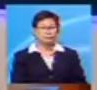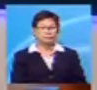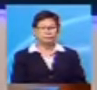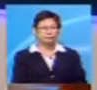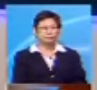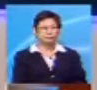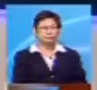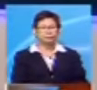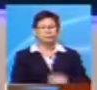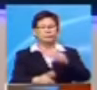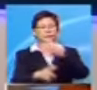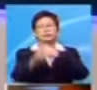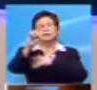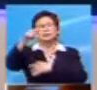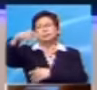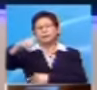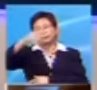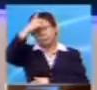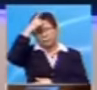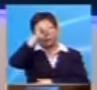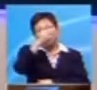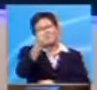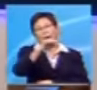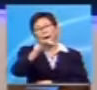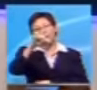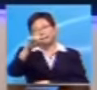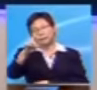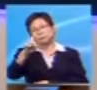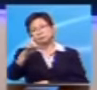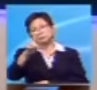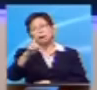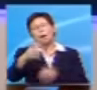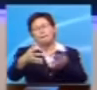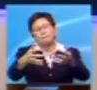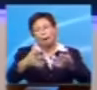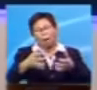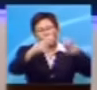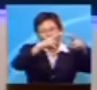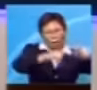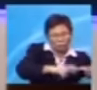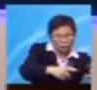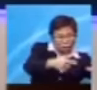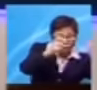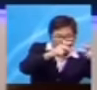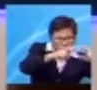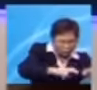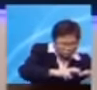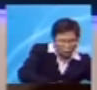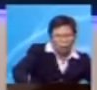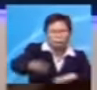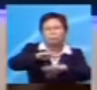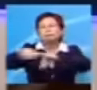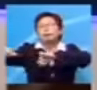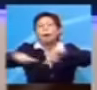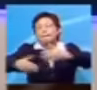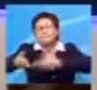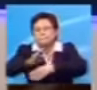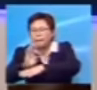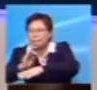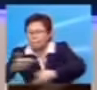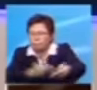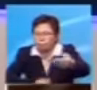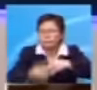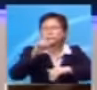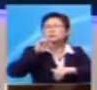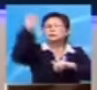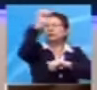houseepat timbalan Perdana Menteri Datuk Seri dr Ahmad zaahid Hamidi mahu kajian segera dilakukan ke atas aktiviti perdagangan di